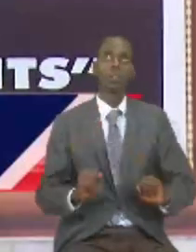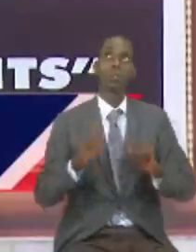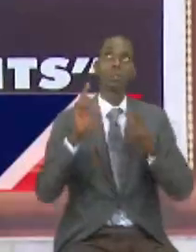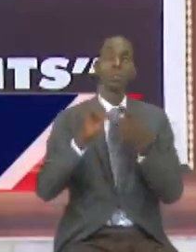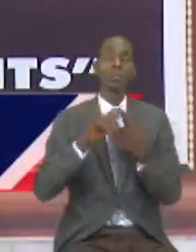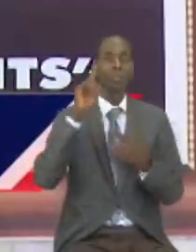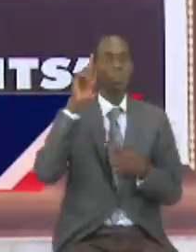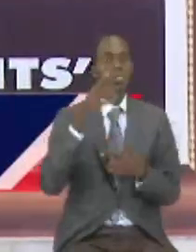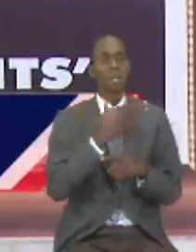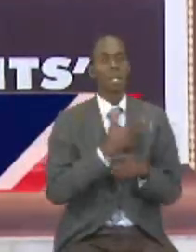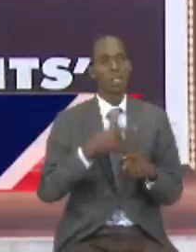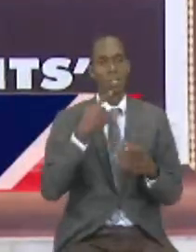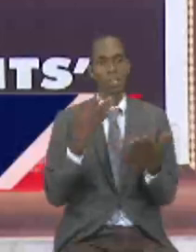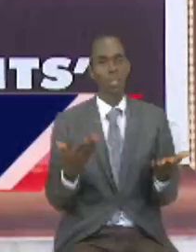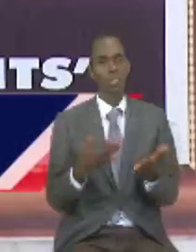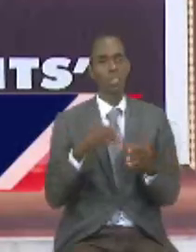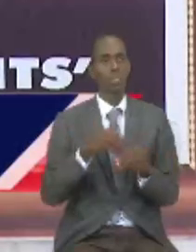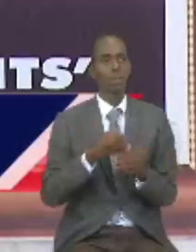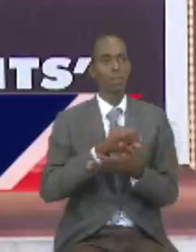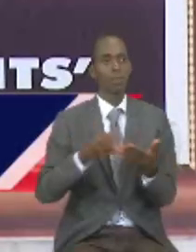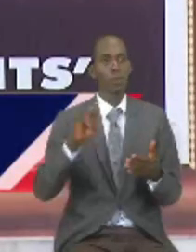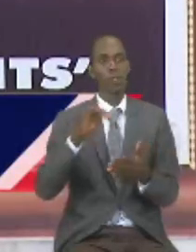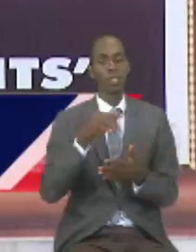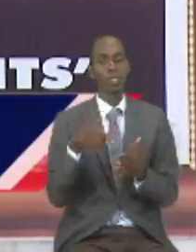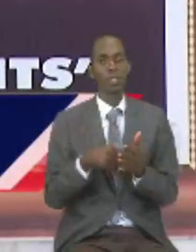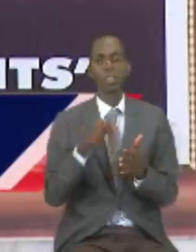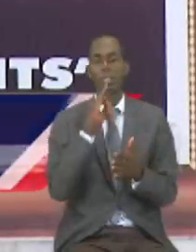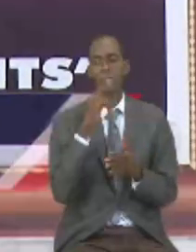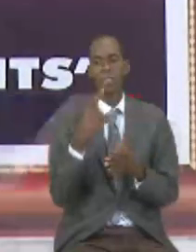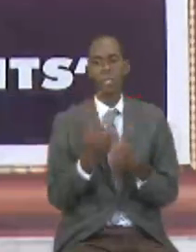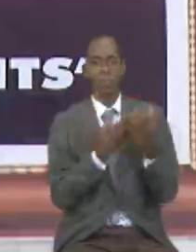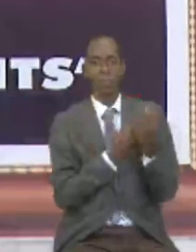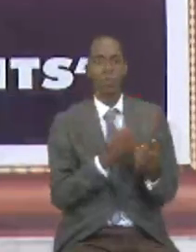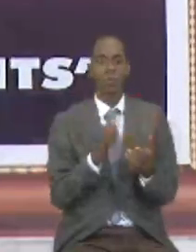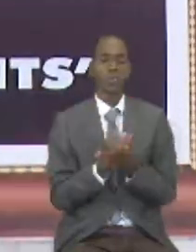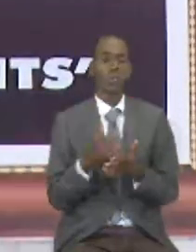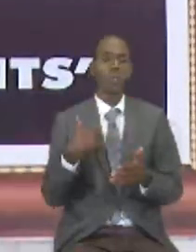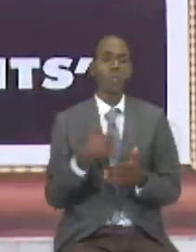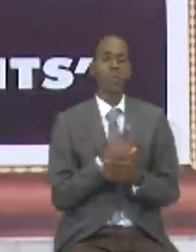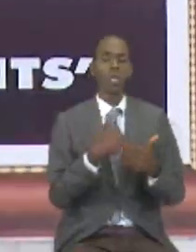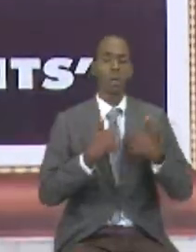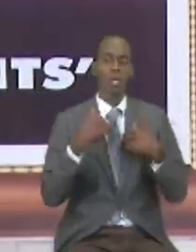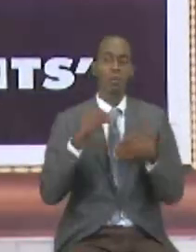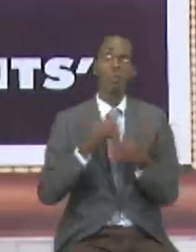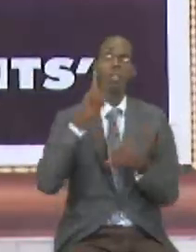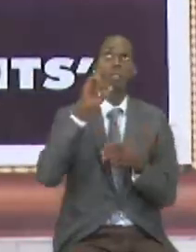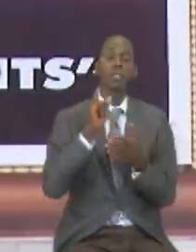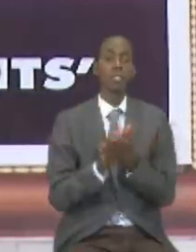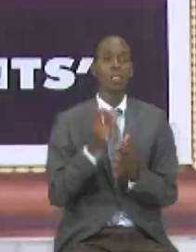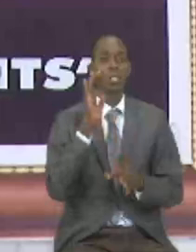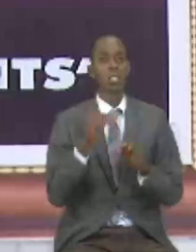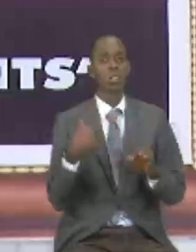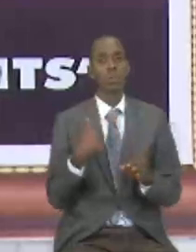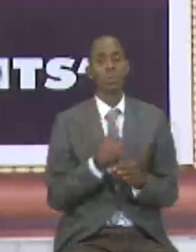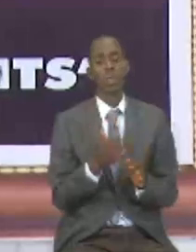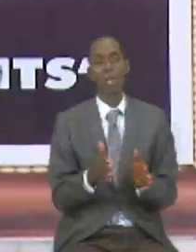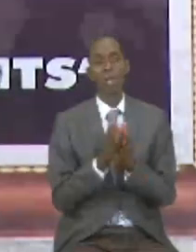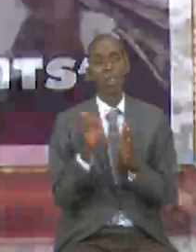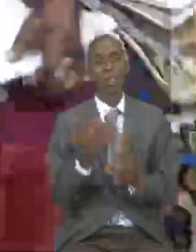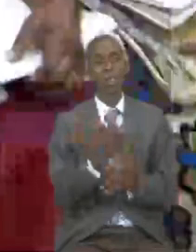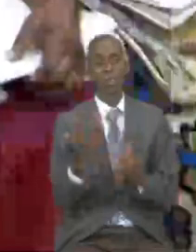dit, nous avons auprès de lui cette assurance que si nous demandons quelque chose selon